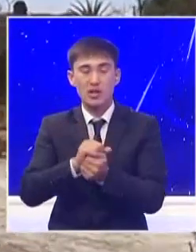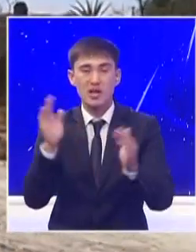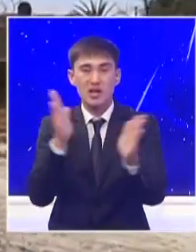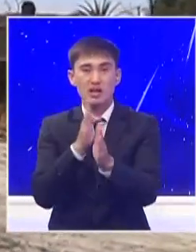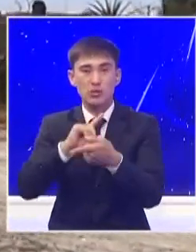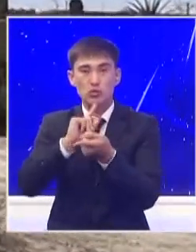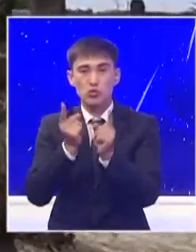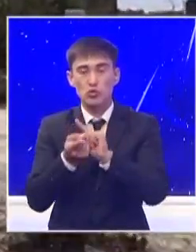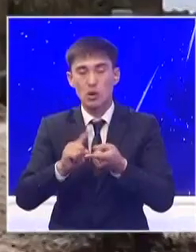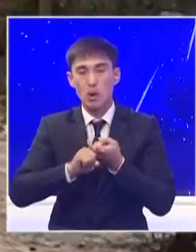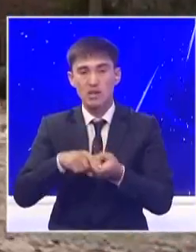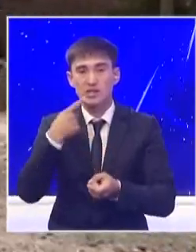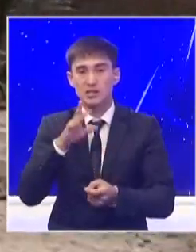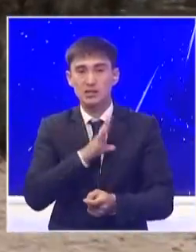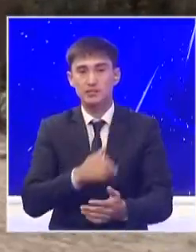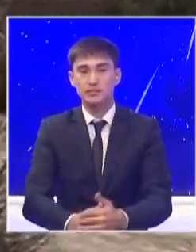климаттың өзгеруіне байланысты дейді.